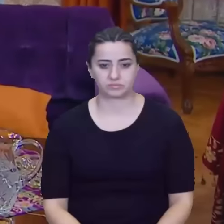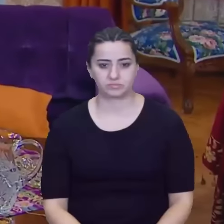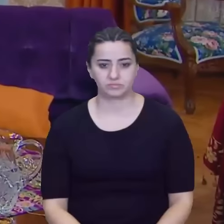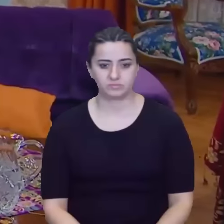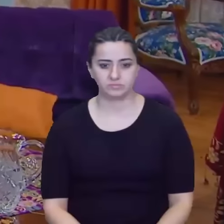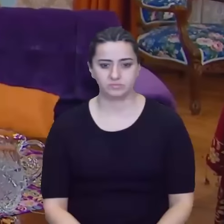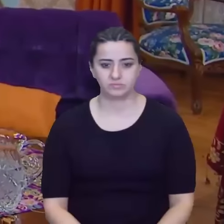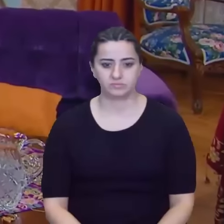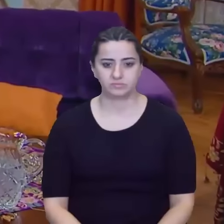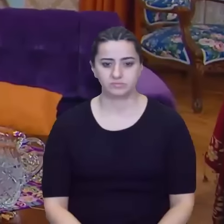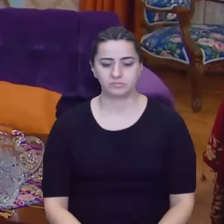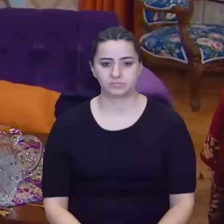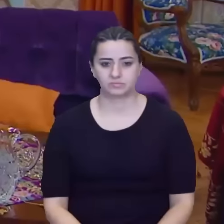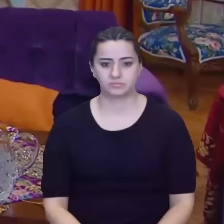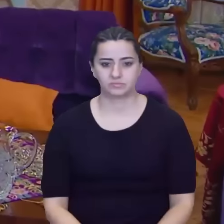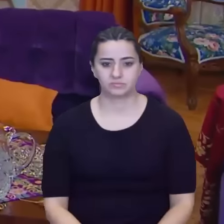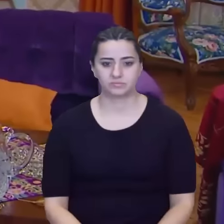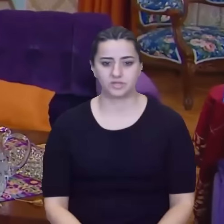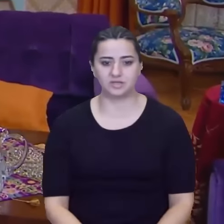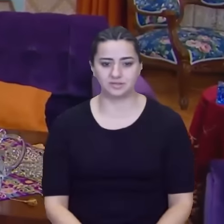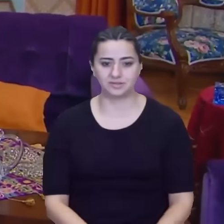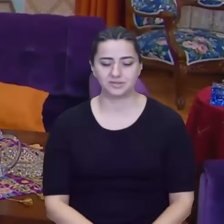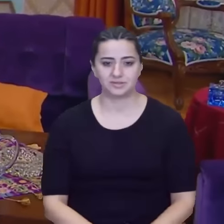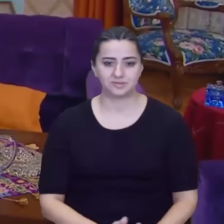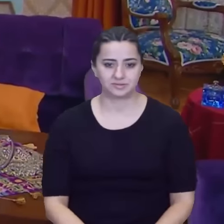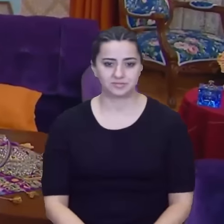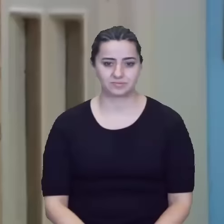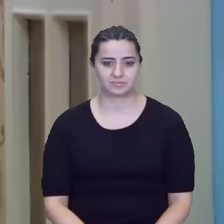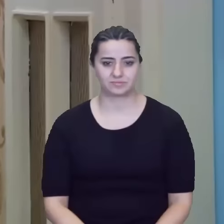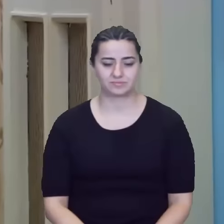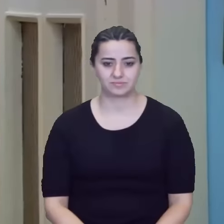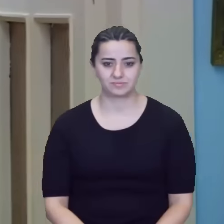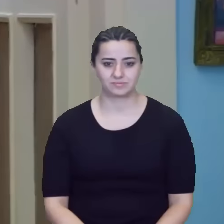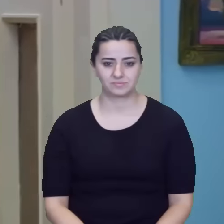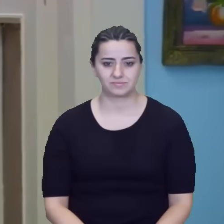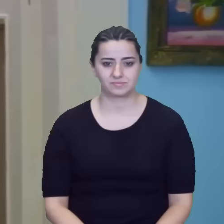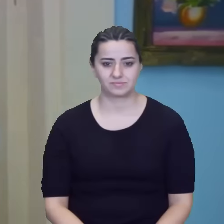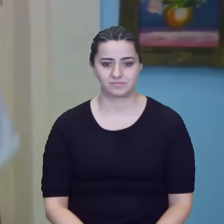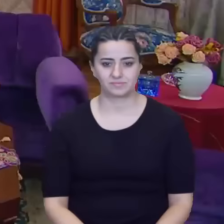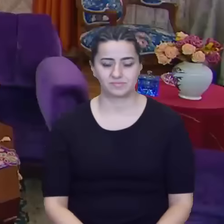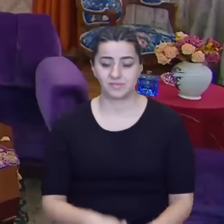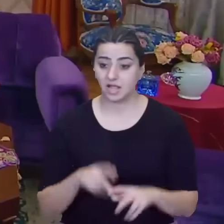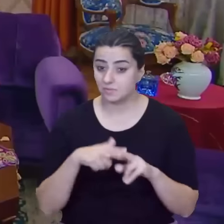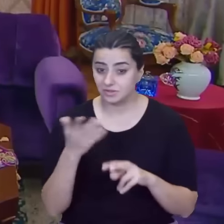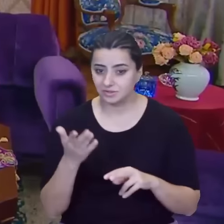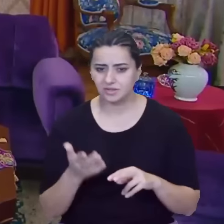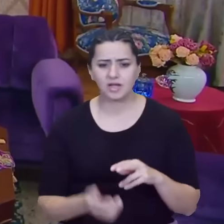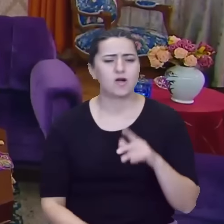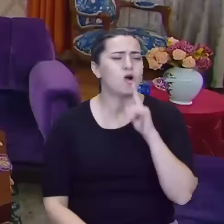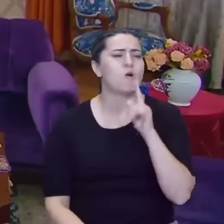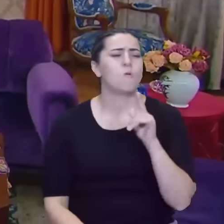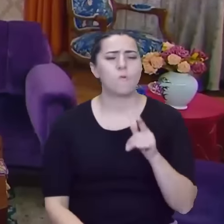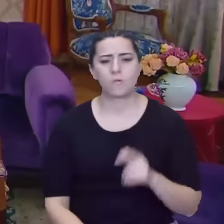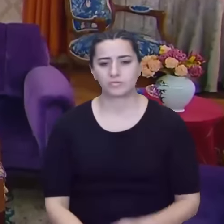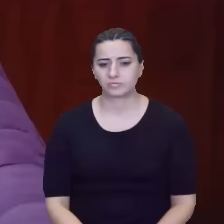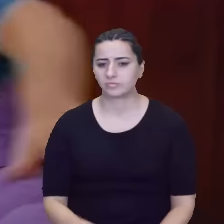Saygılı ayağını basmadan kalkıp çaprazdaki koltuğa dayalı Derin tekini kolunun altına aldı. Ahmet. Canım. Derin yere